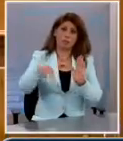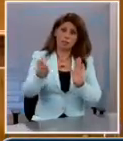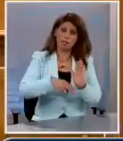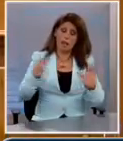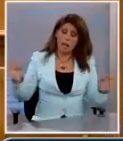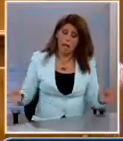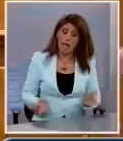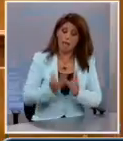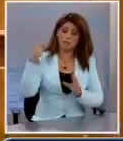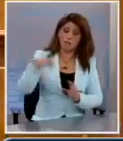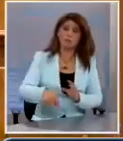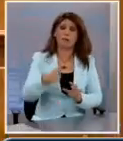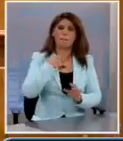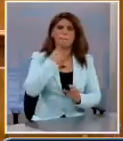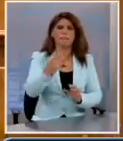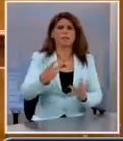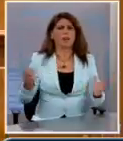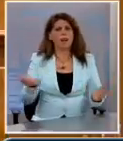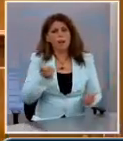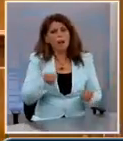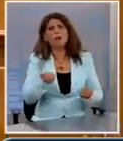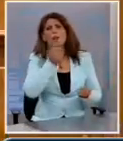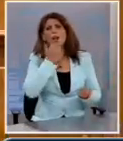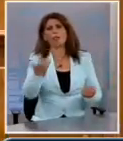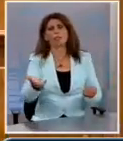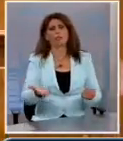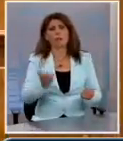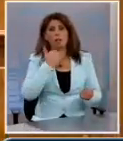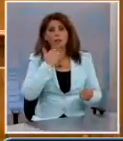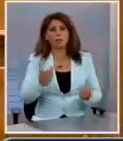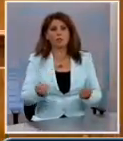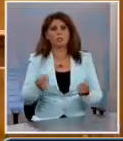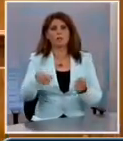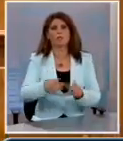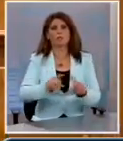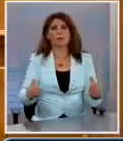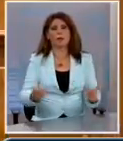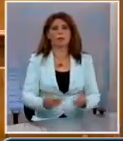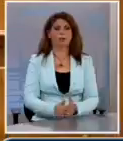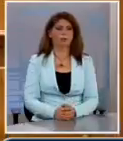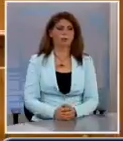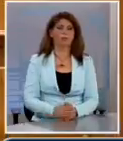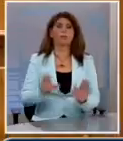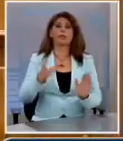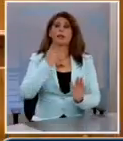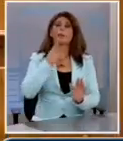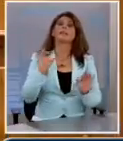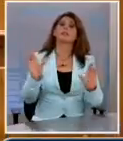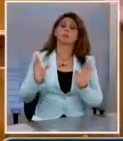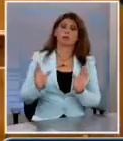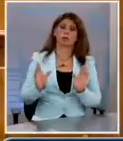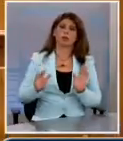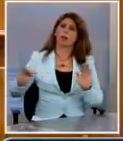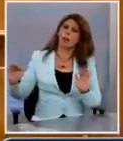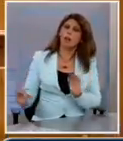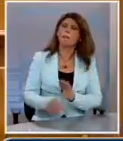και σήμερα. Πείτε ότι κάναμε λάθος. Δεν είναι δυνατόν να συμβαίνουν αυτά τα πράγματα και να μην τα σχολιάζετε και να